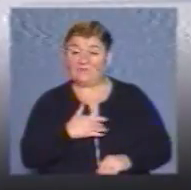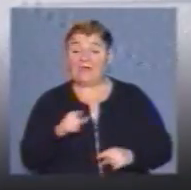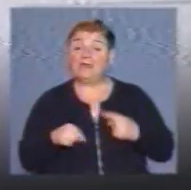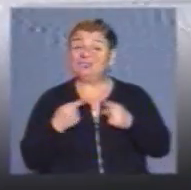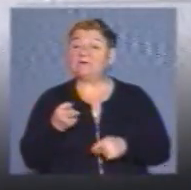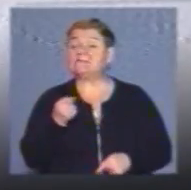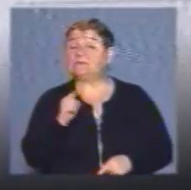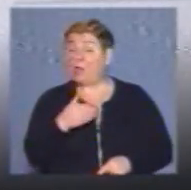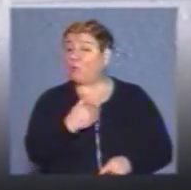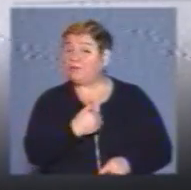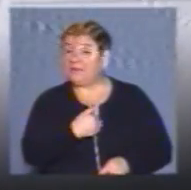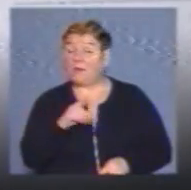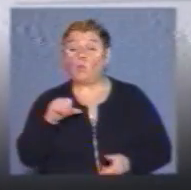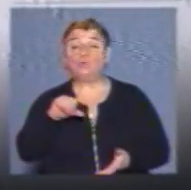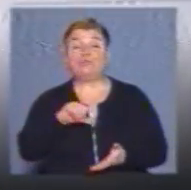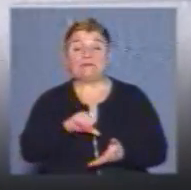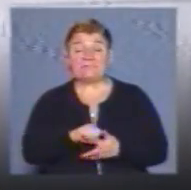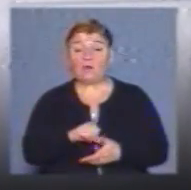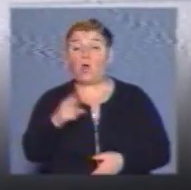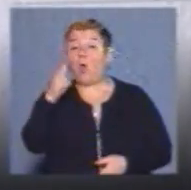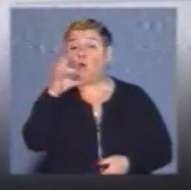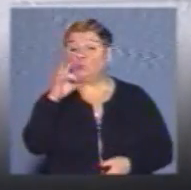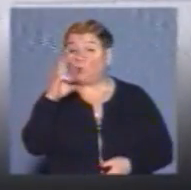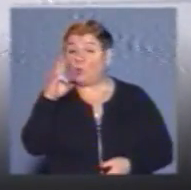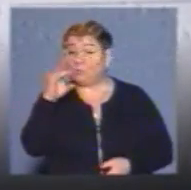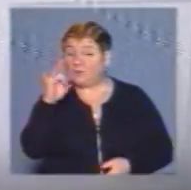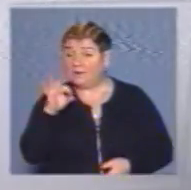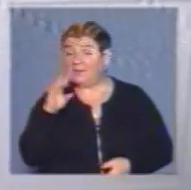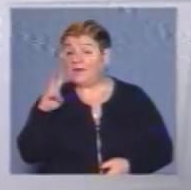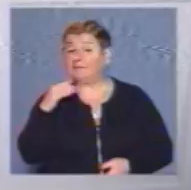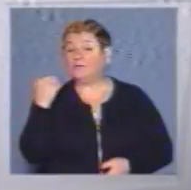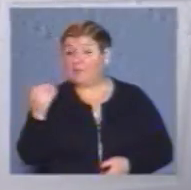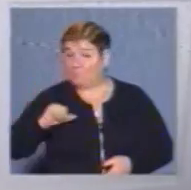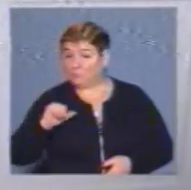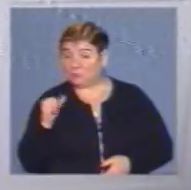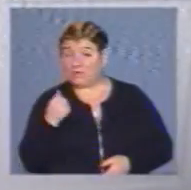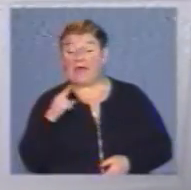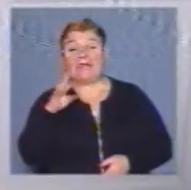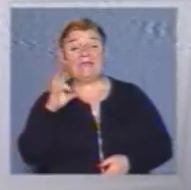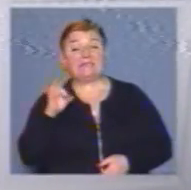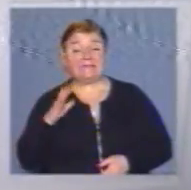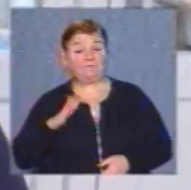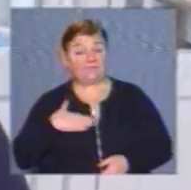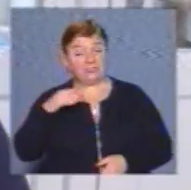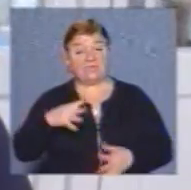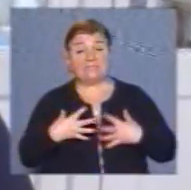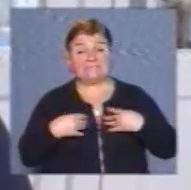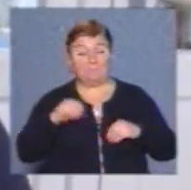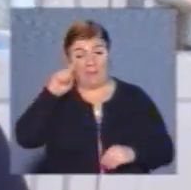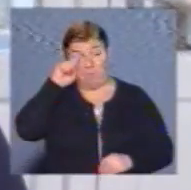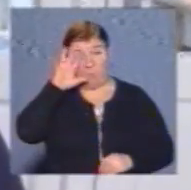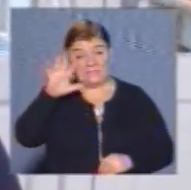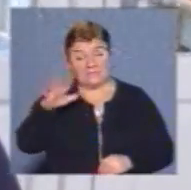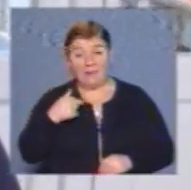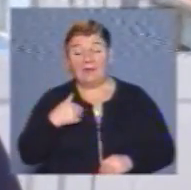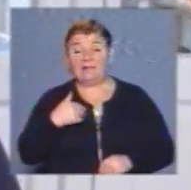через те, що вона почесний донор і все дитинство хотіла бути, як вона. І в нашій сім'ї це популяризувалось. Я вирішила